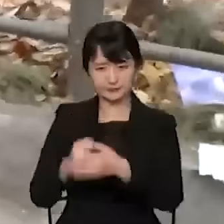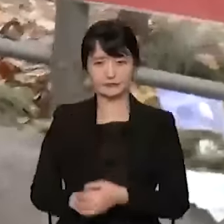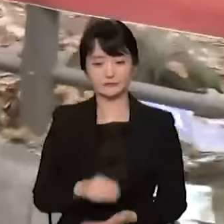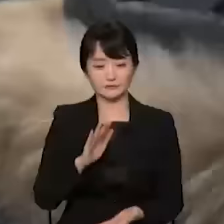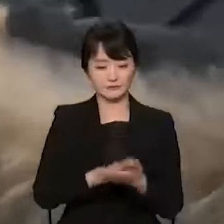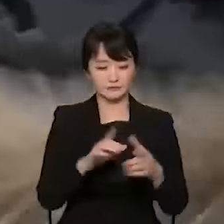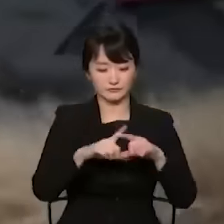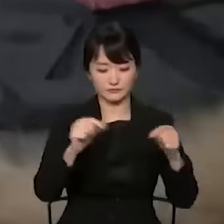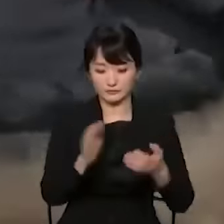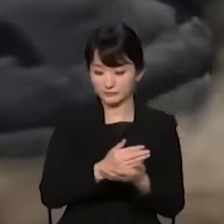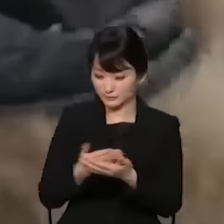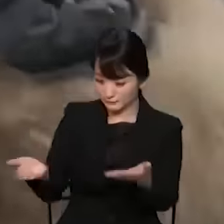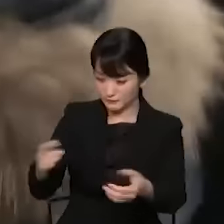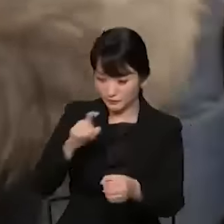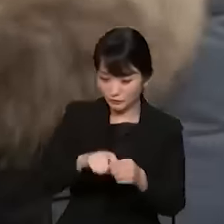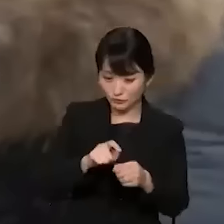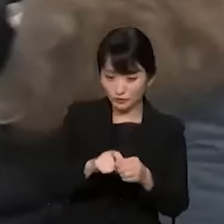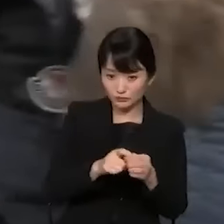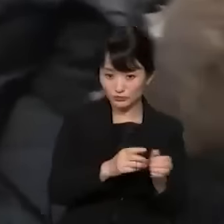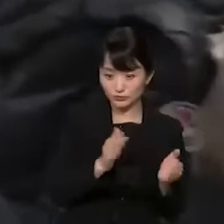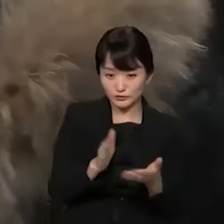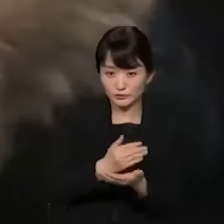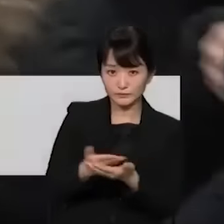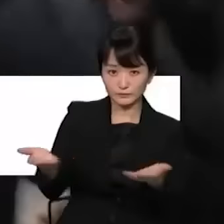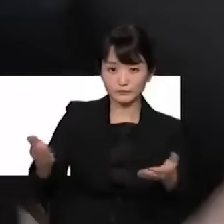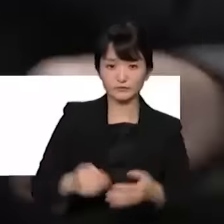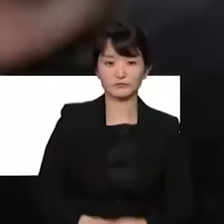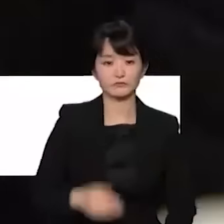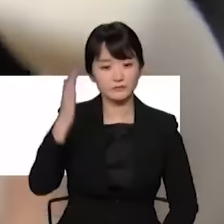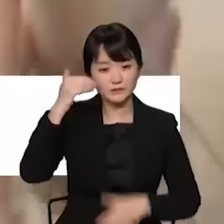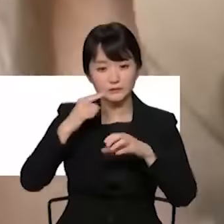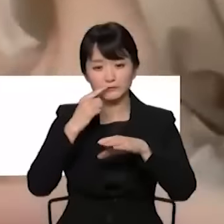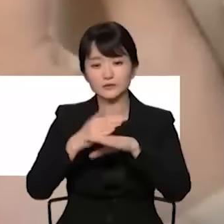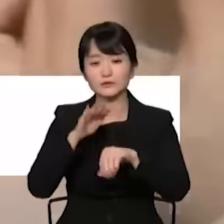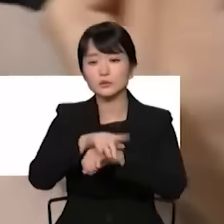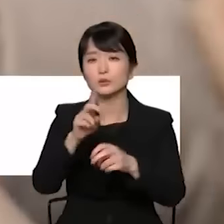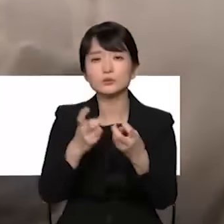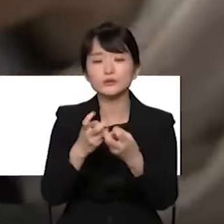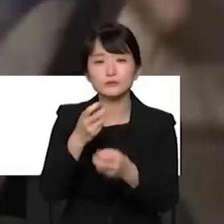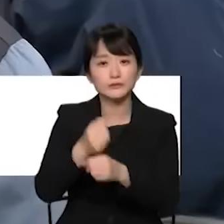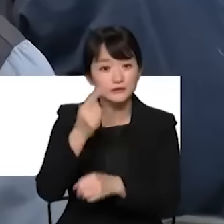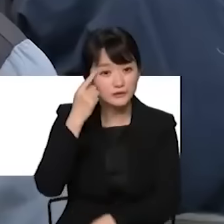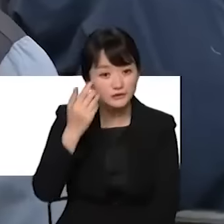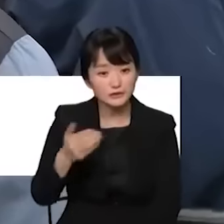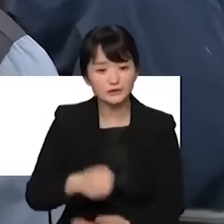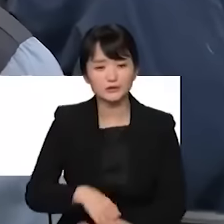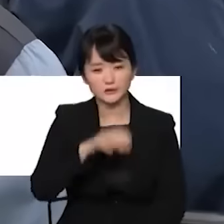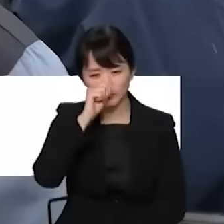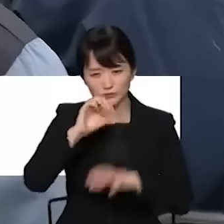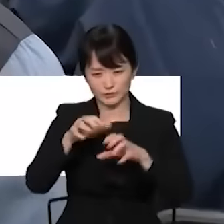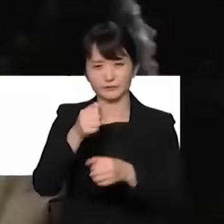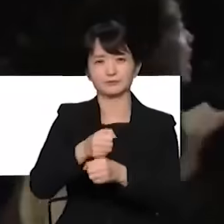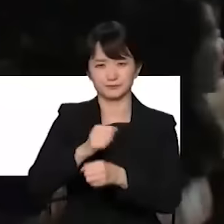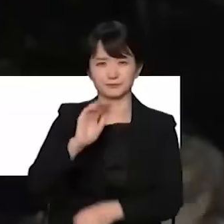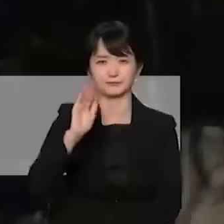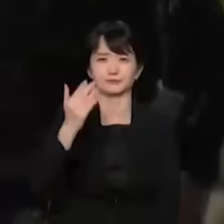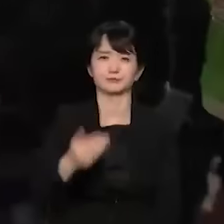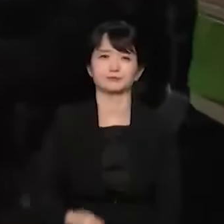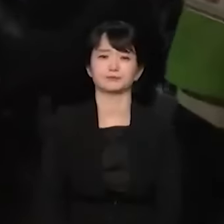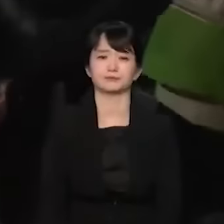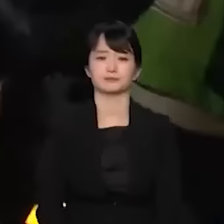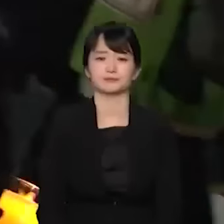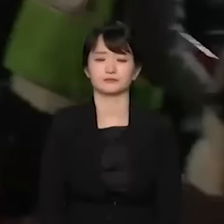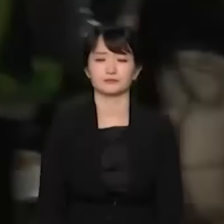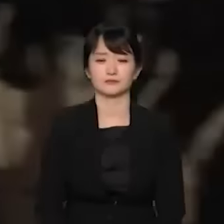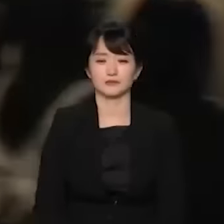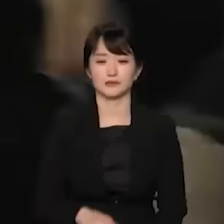직접 준비해온 떡도 나눕니다. 우리나라의 민주주의가 어떻게 만든 민주주의입니까? 정말 이렇게 좋은 나라 만들어야 됩니다.